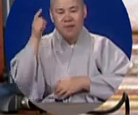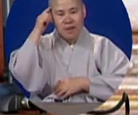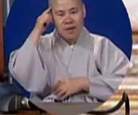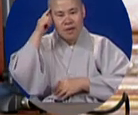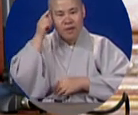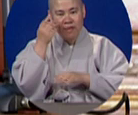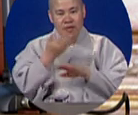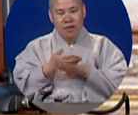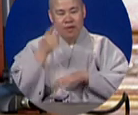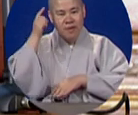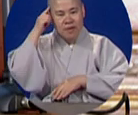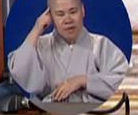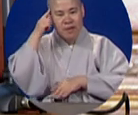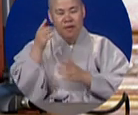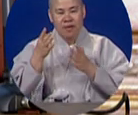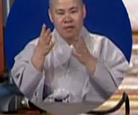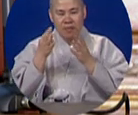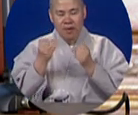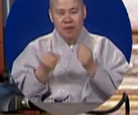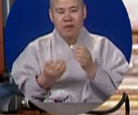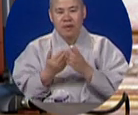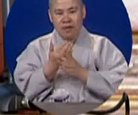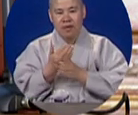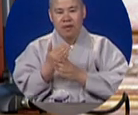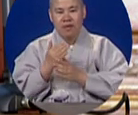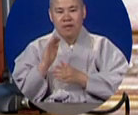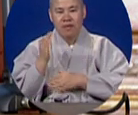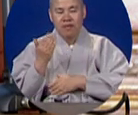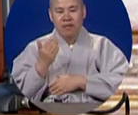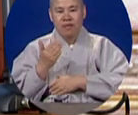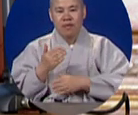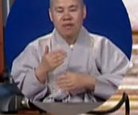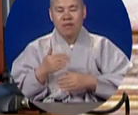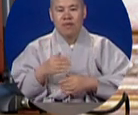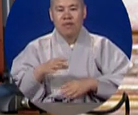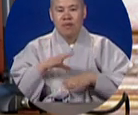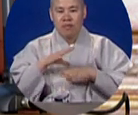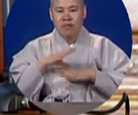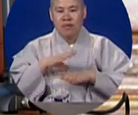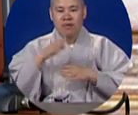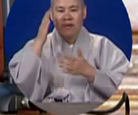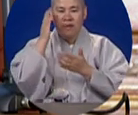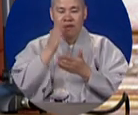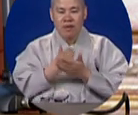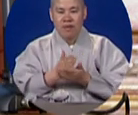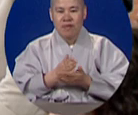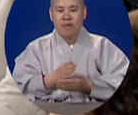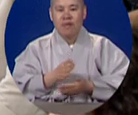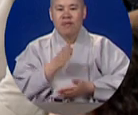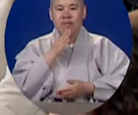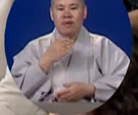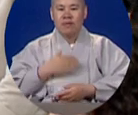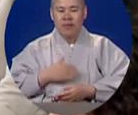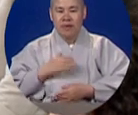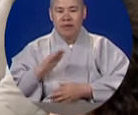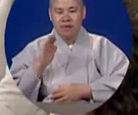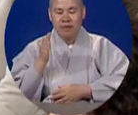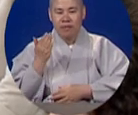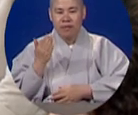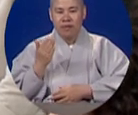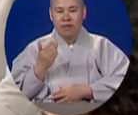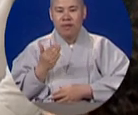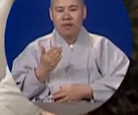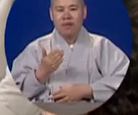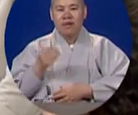한없이 나거든요 그런데 두려워하지 말고 바로 알아차려요 이게